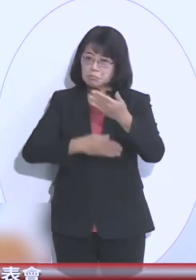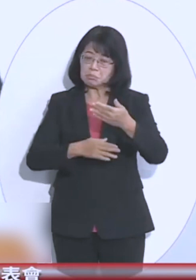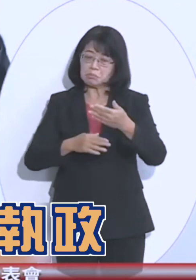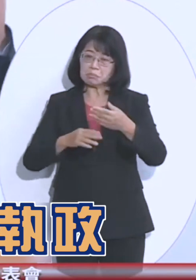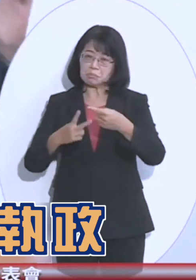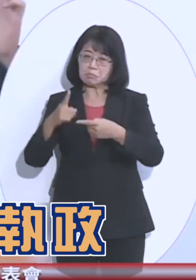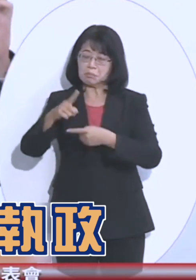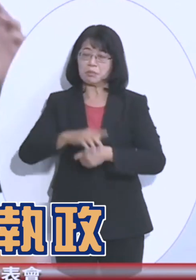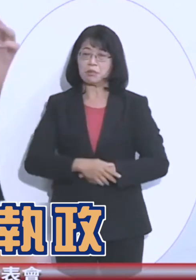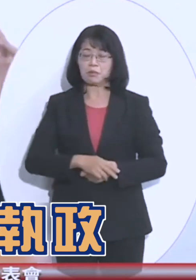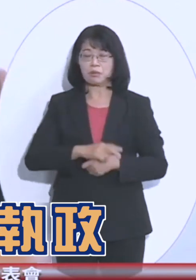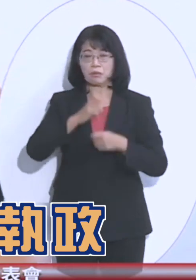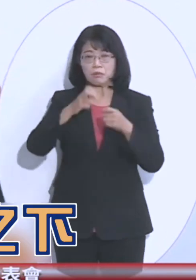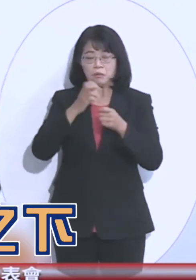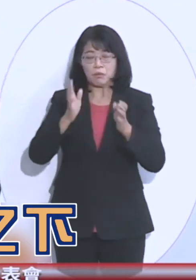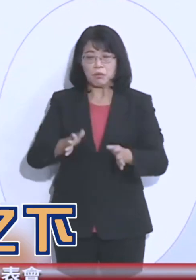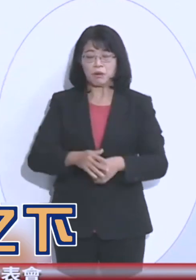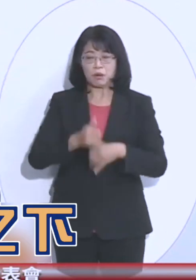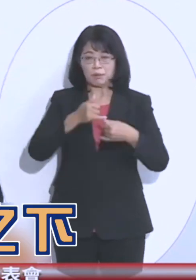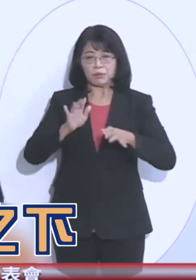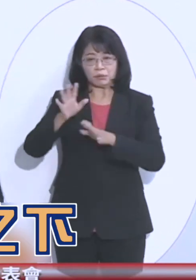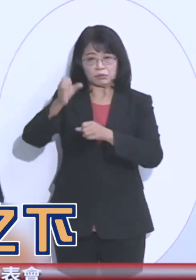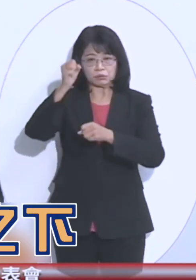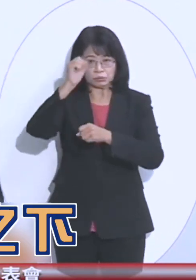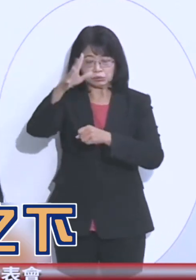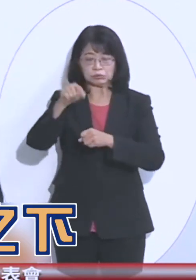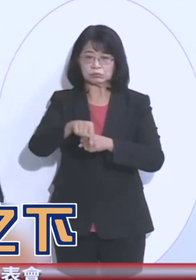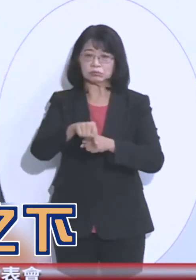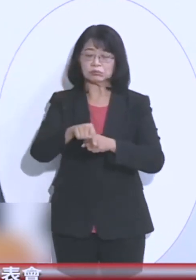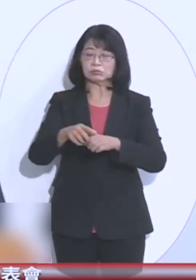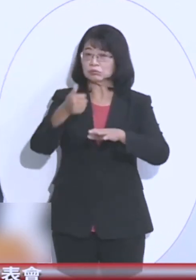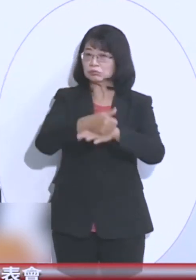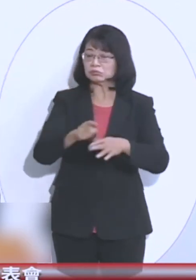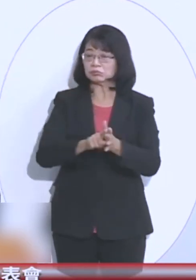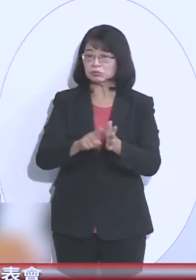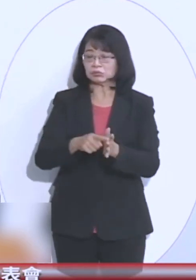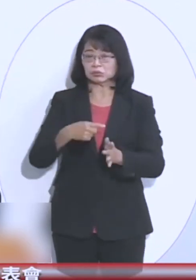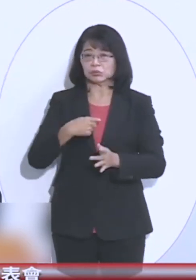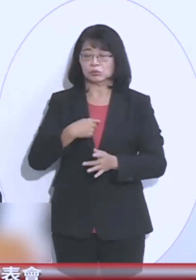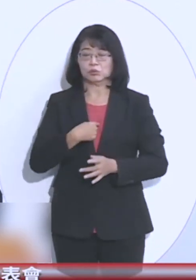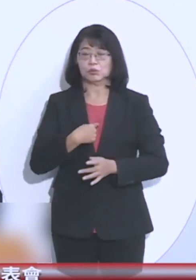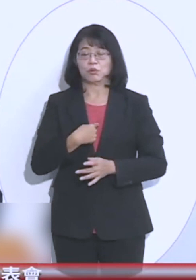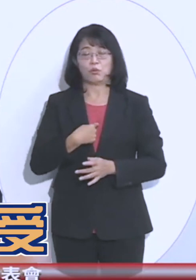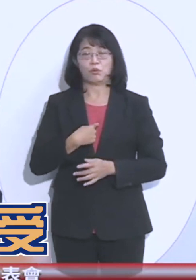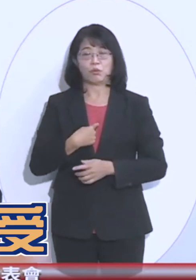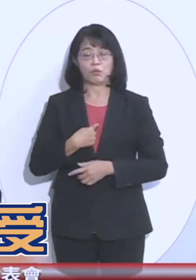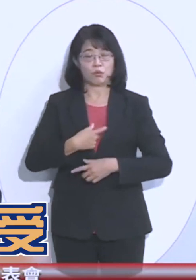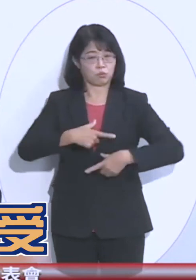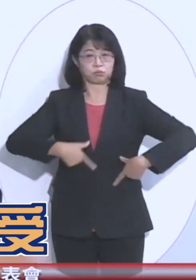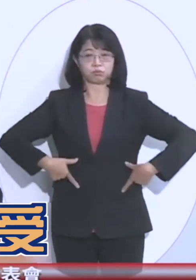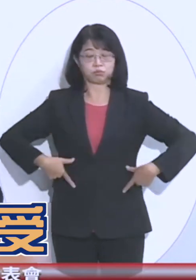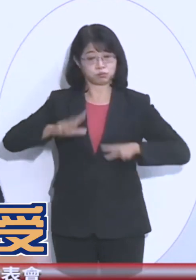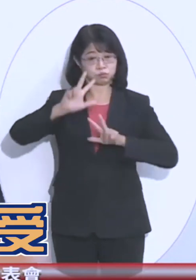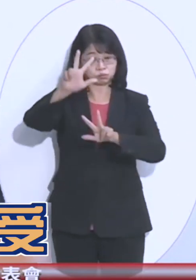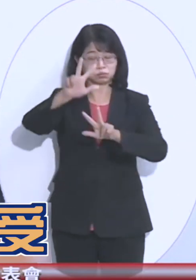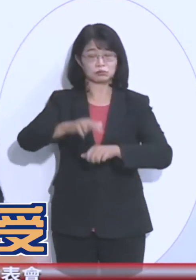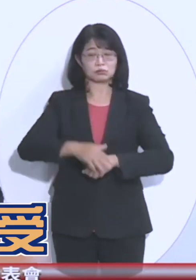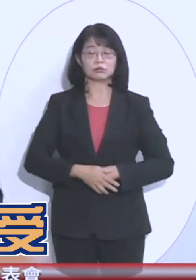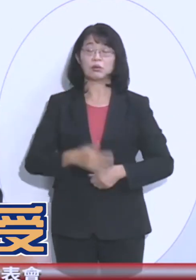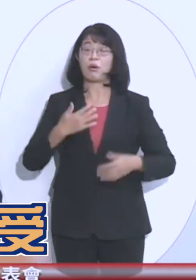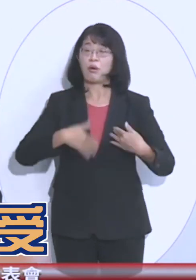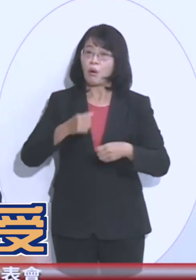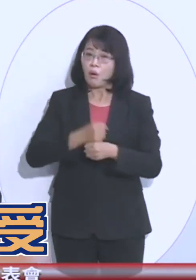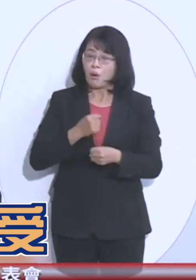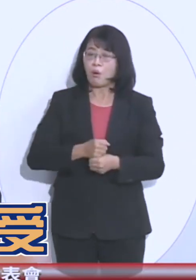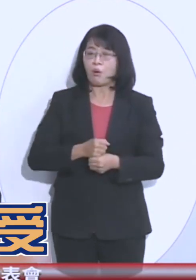这20栋拢伫恁民进党执政做市场经营下，我抚养无愧。我呢欢喜做